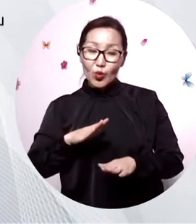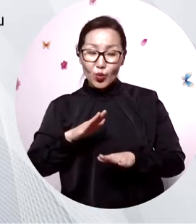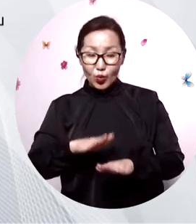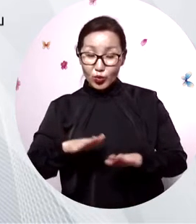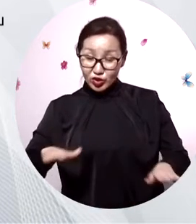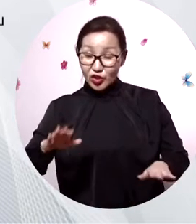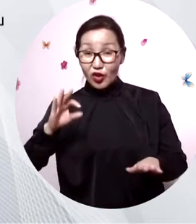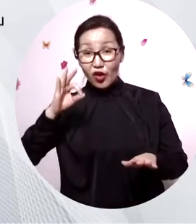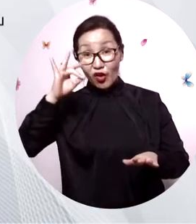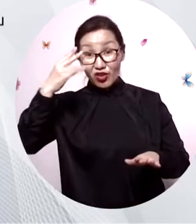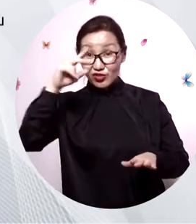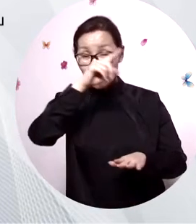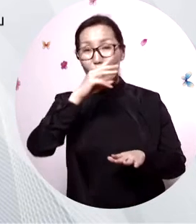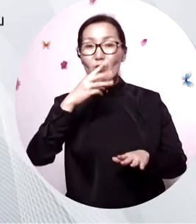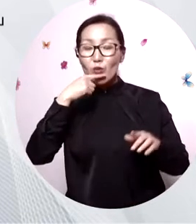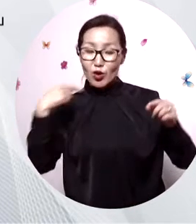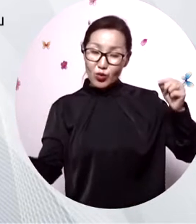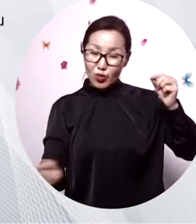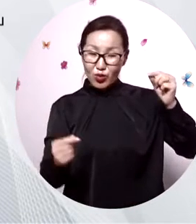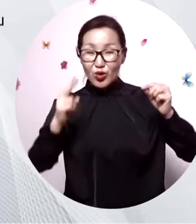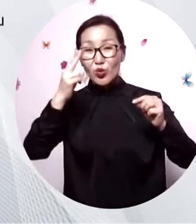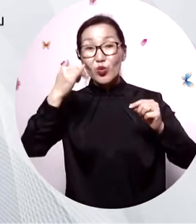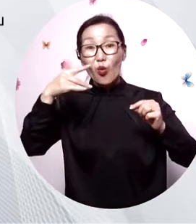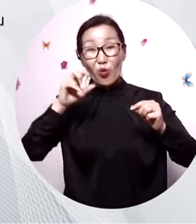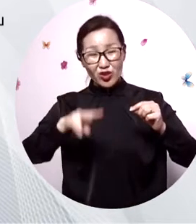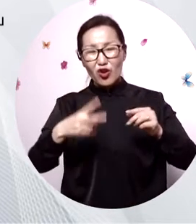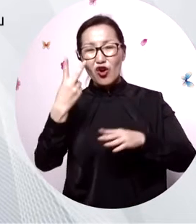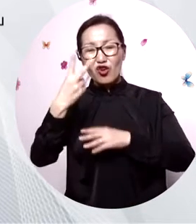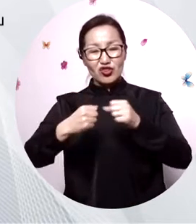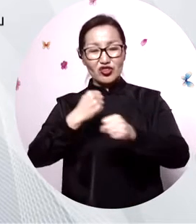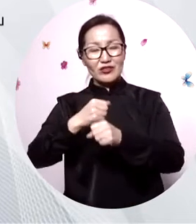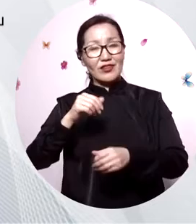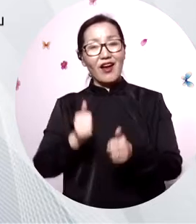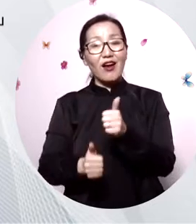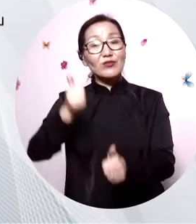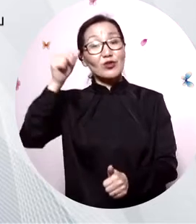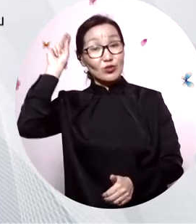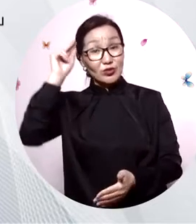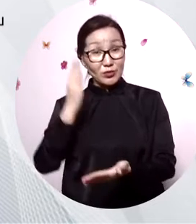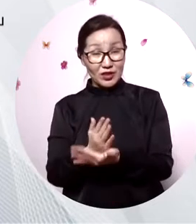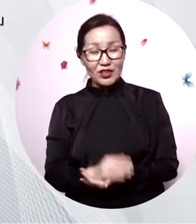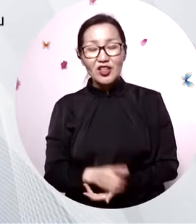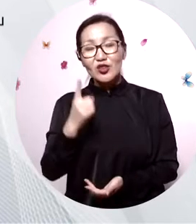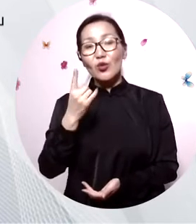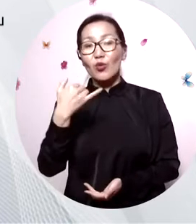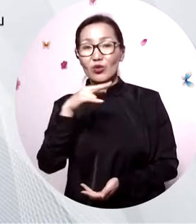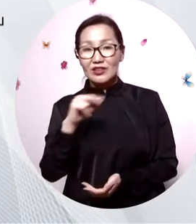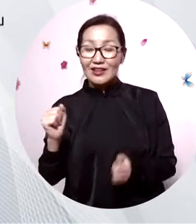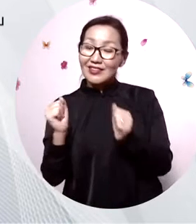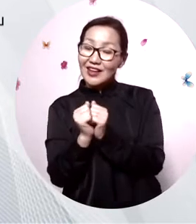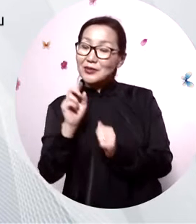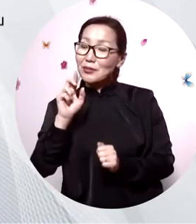хүүхдийн ордны морин хуурын дугууланд 2 дахь жилдээ амжилттай суралцаж байна. Нэгэн